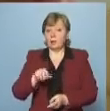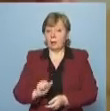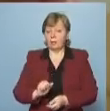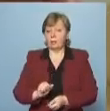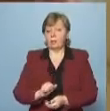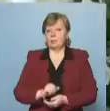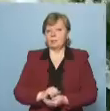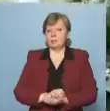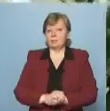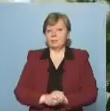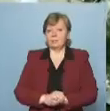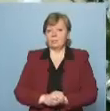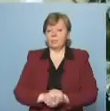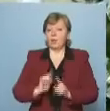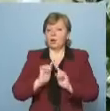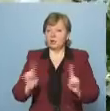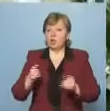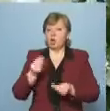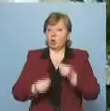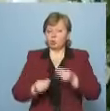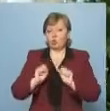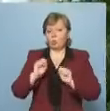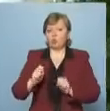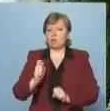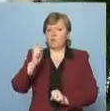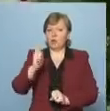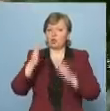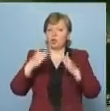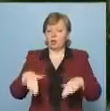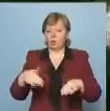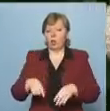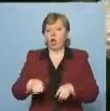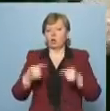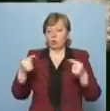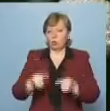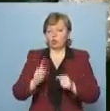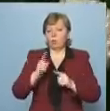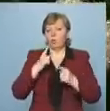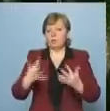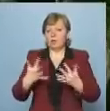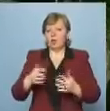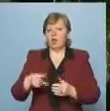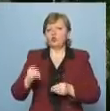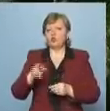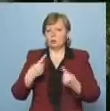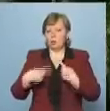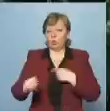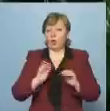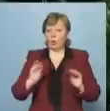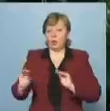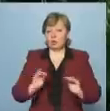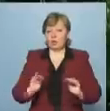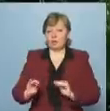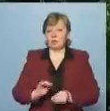Так, эти. Эксклюзивную игрушку можно вешать на елку. Она уж точно будет выделяться среди остальных новогодних украшений. Анна